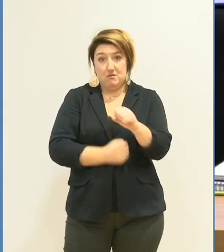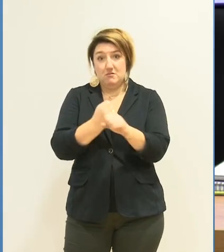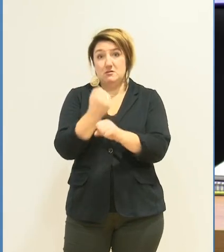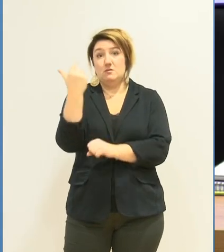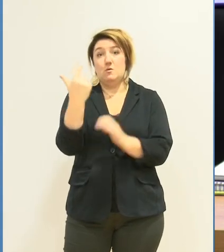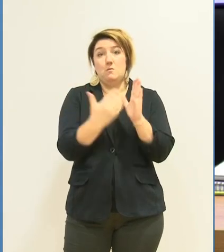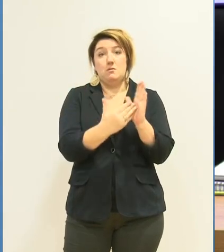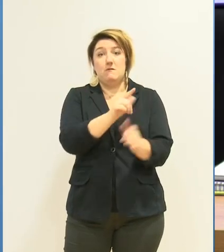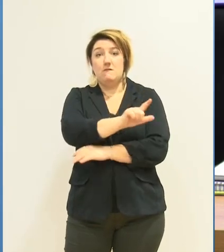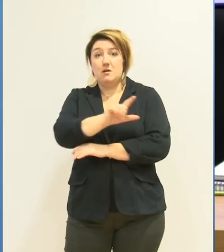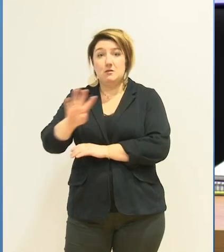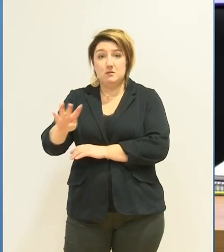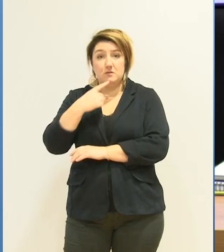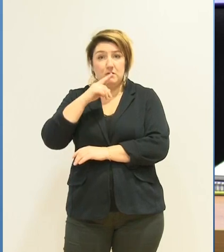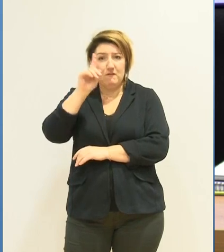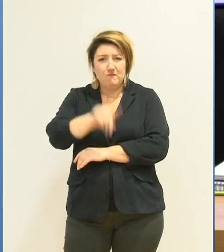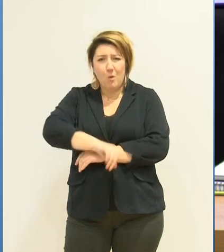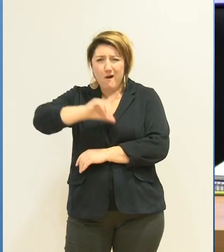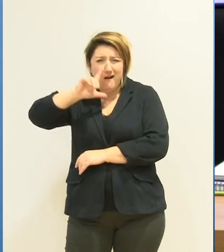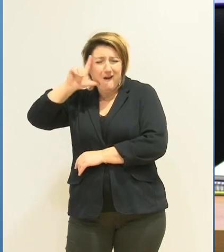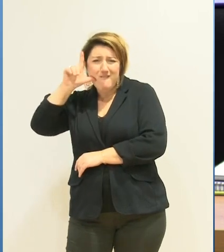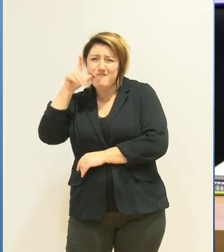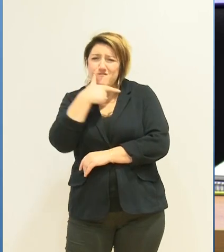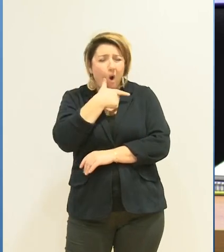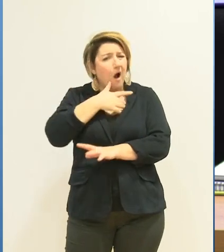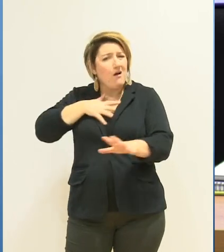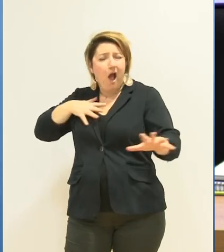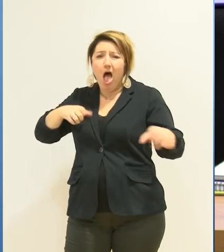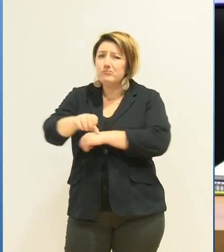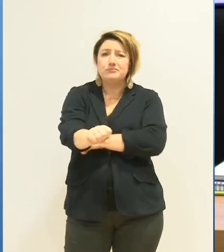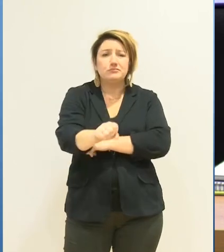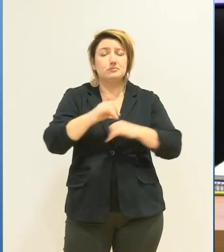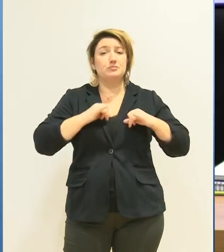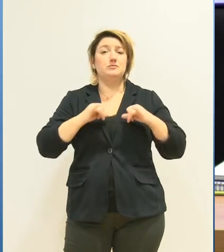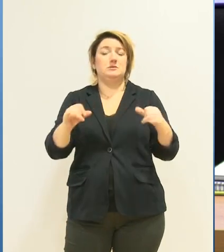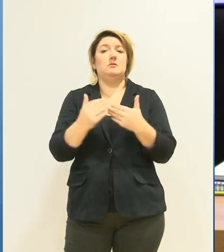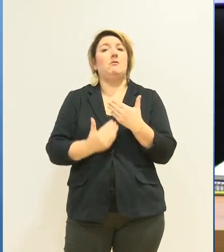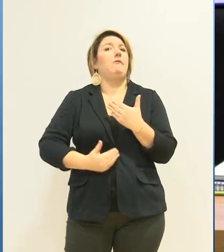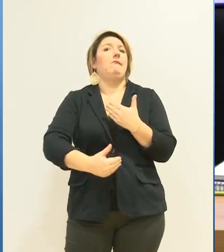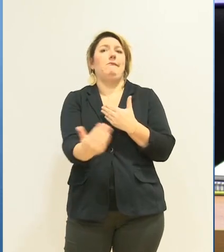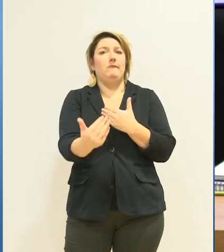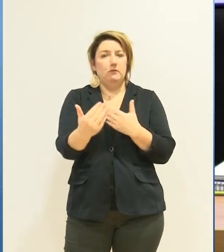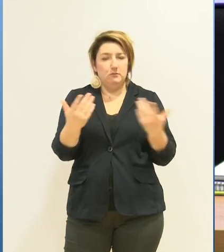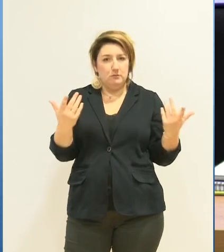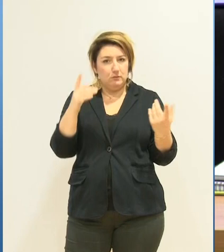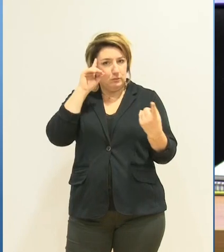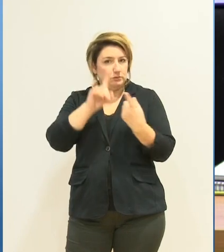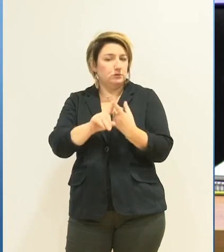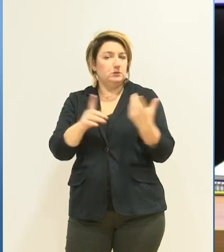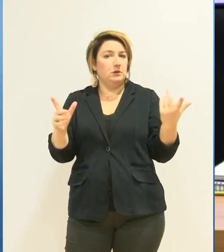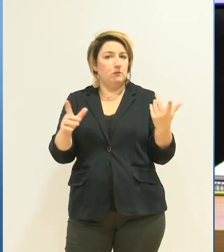un effort substantiel à accomplir pour respecter